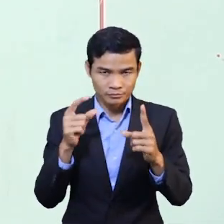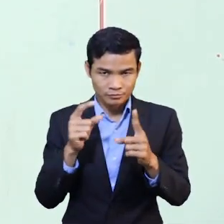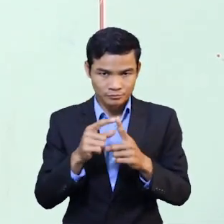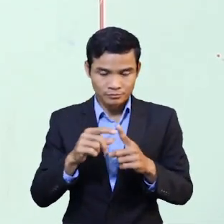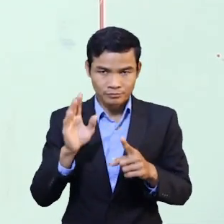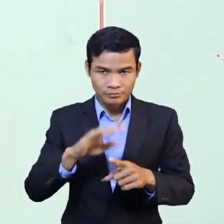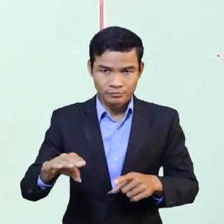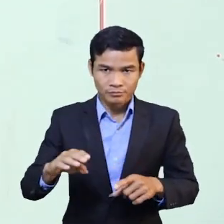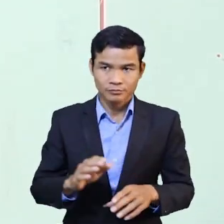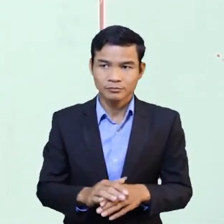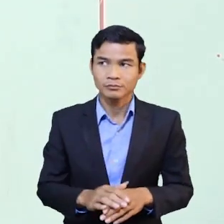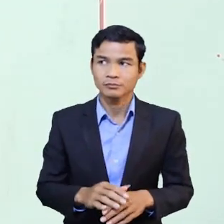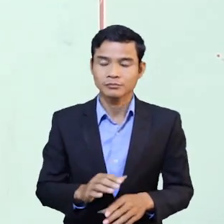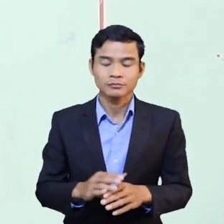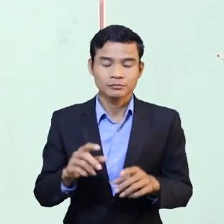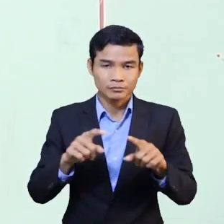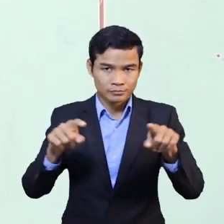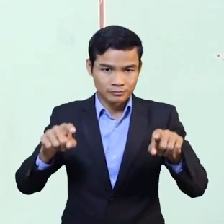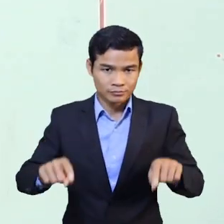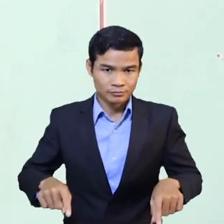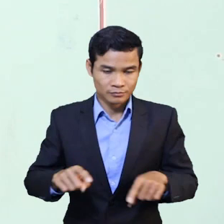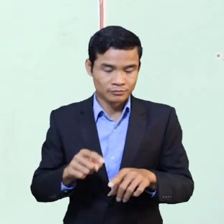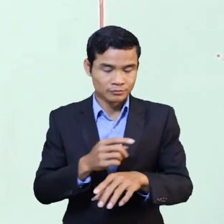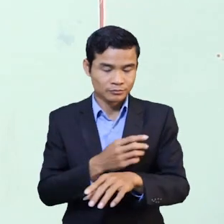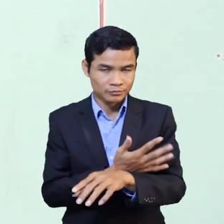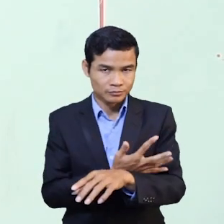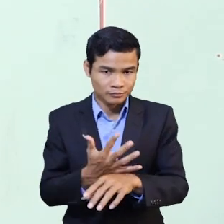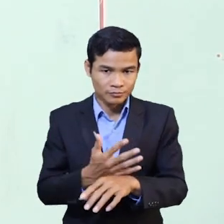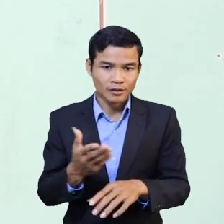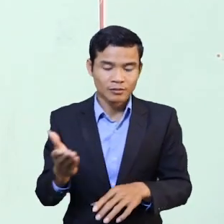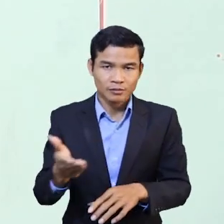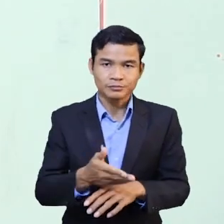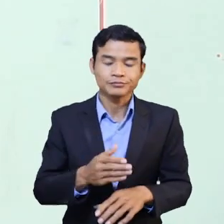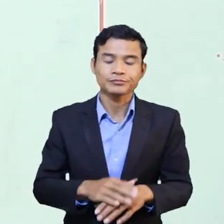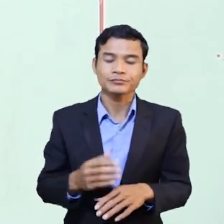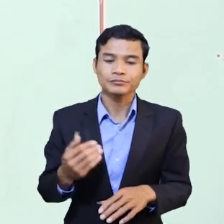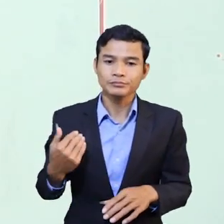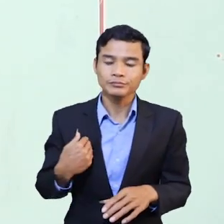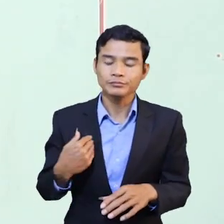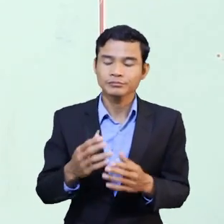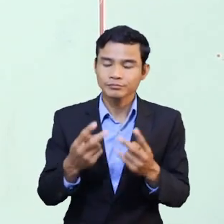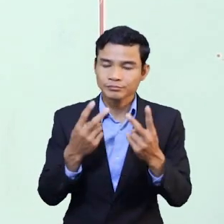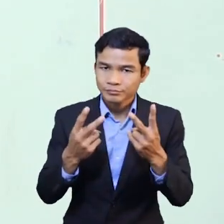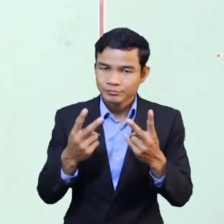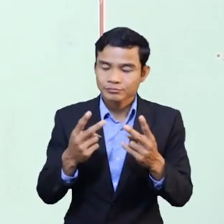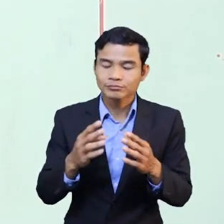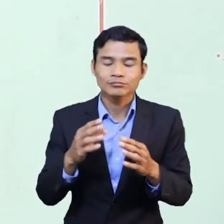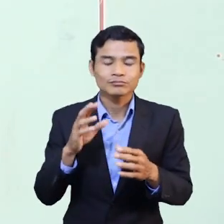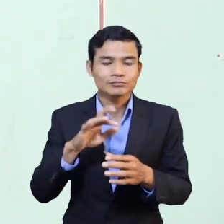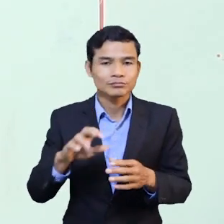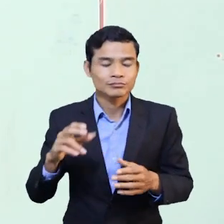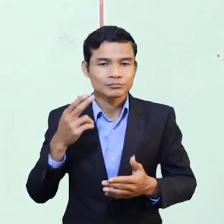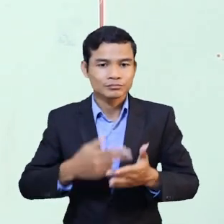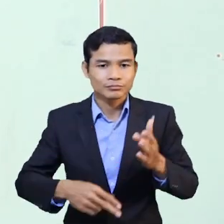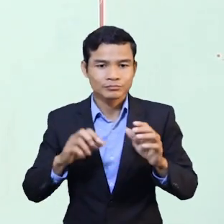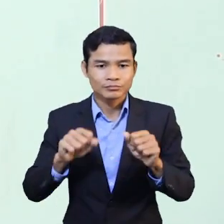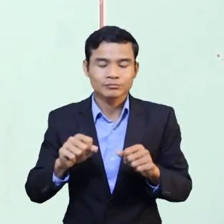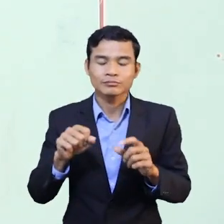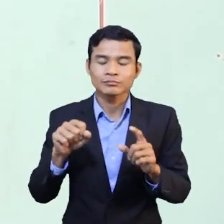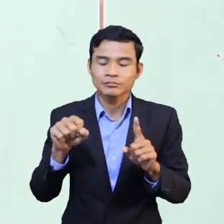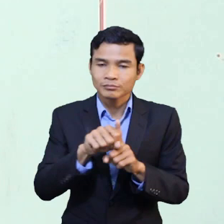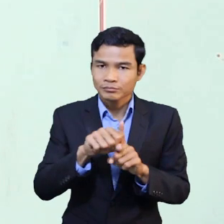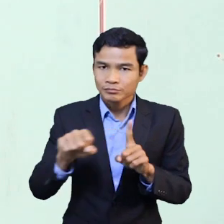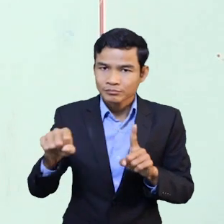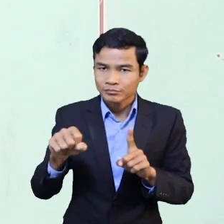chà con mờ bịa chầm cá này nó con á chà con mờ bịa chầm cá ta bịa chầm cá con mờ thả ta miên ạ so ná để trụt lực nia